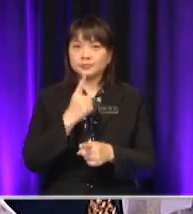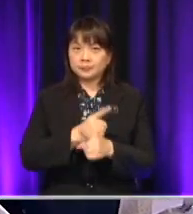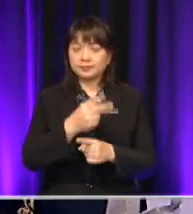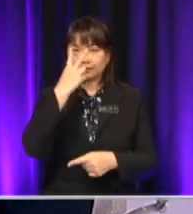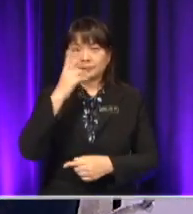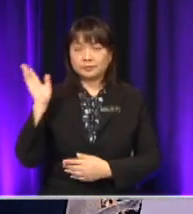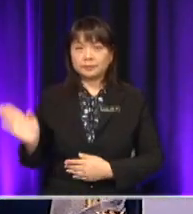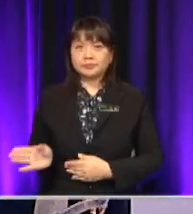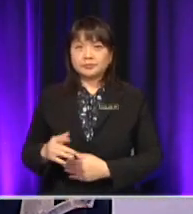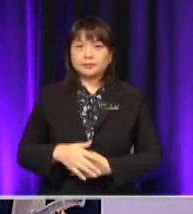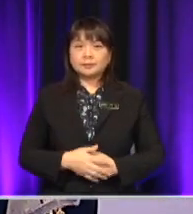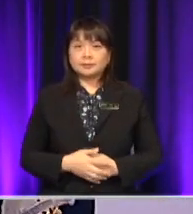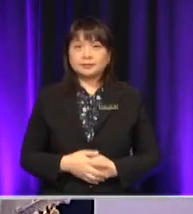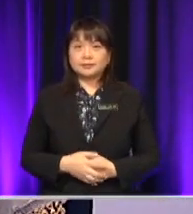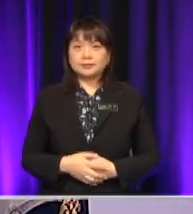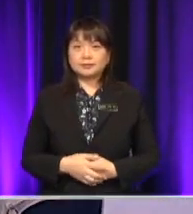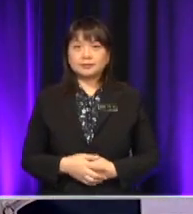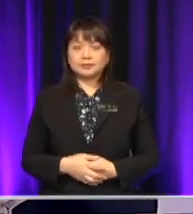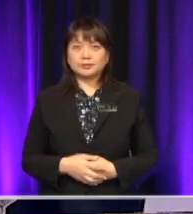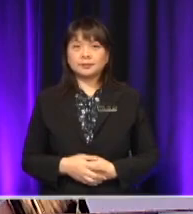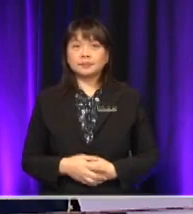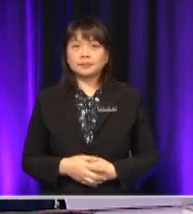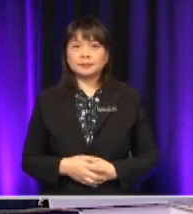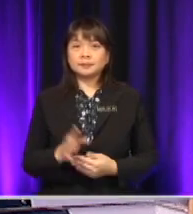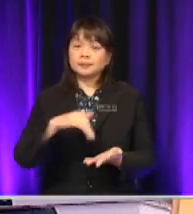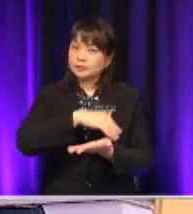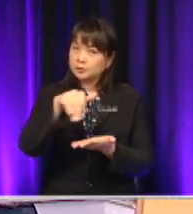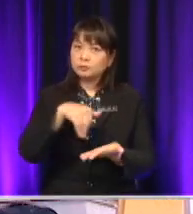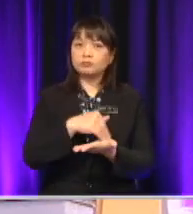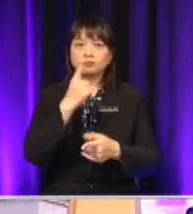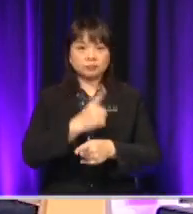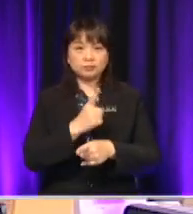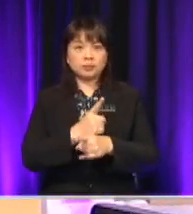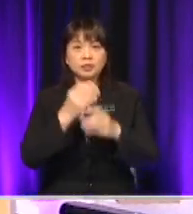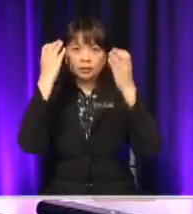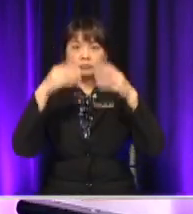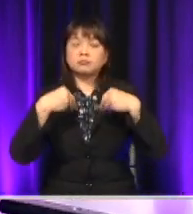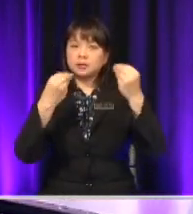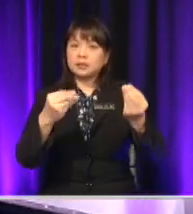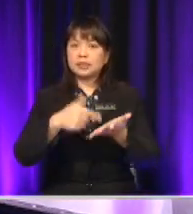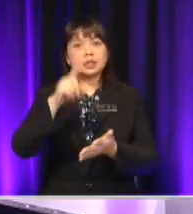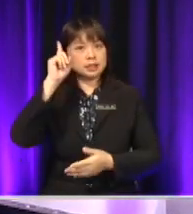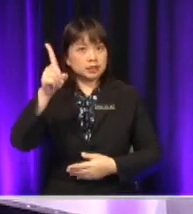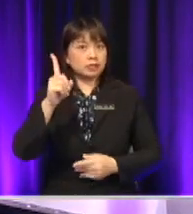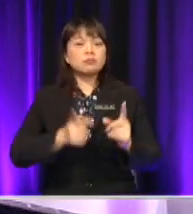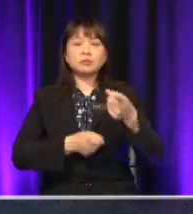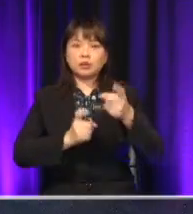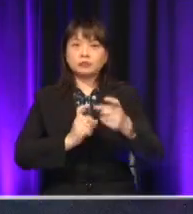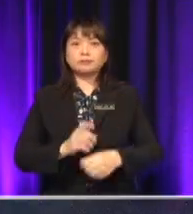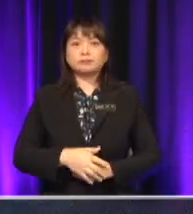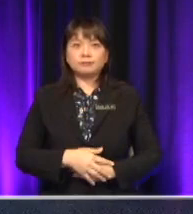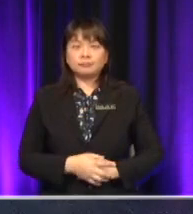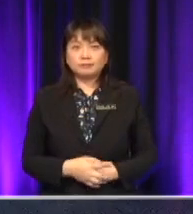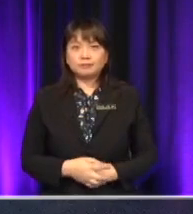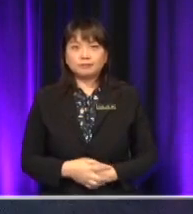cikgu terimalah, cikgu terima. Dan ini juga betul. Semuanya betul lah, Hanif. Cikgu bagi lagi satu reward. Cikgu letak dalam bekas, Hanif. Ya? Terima kasih,